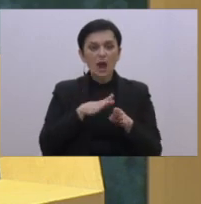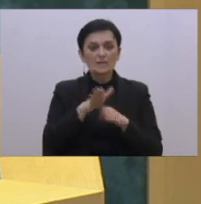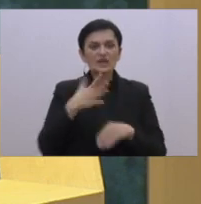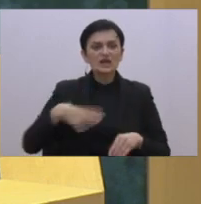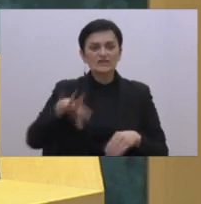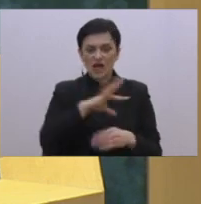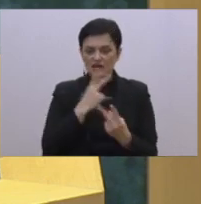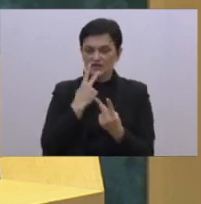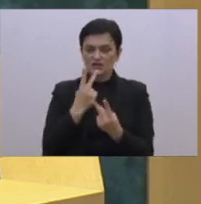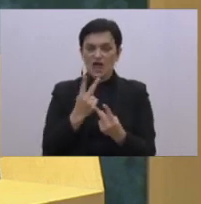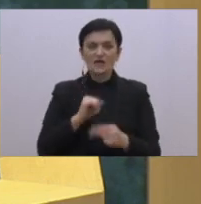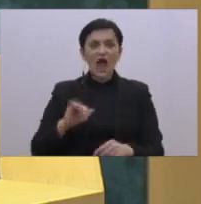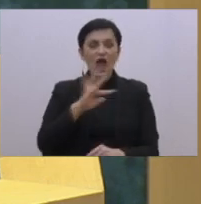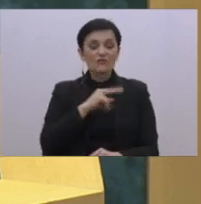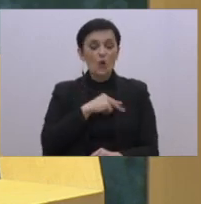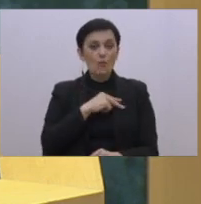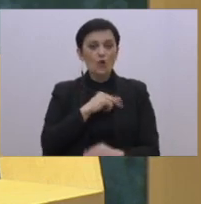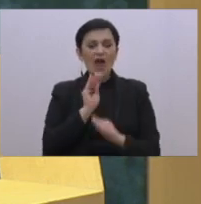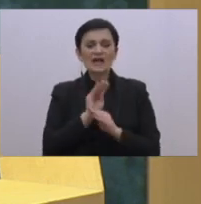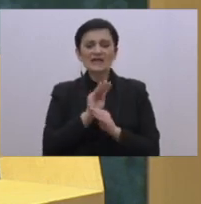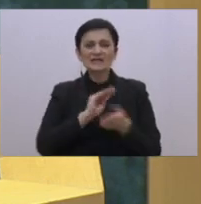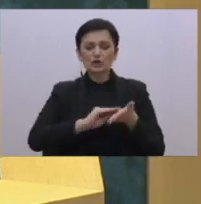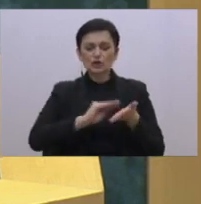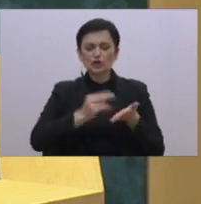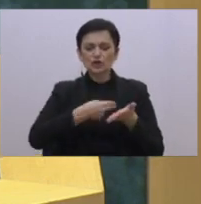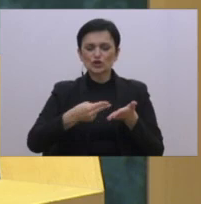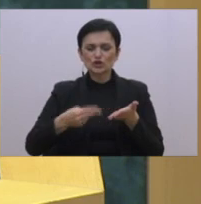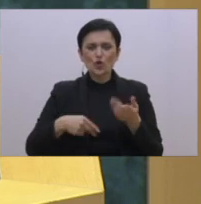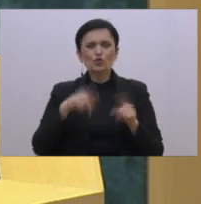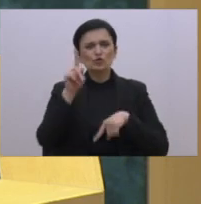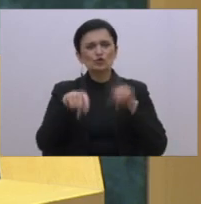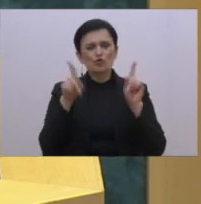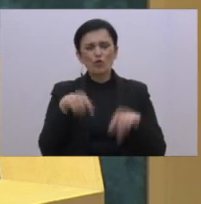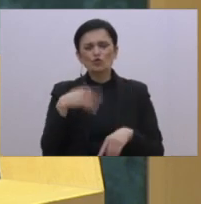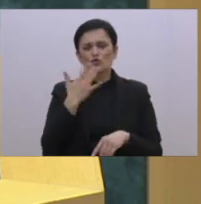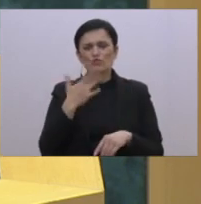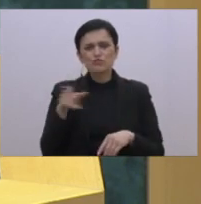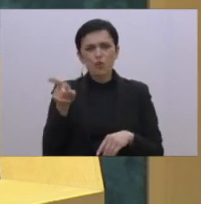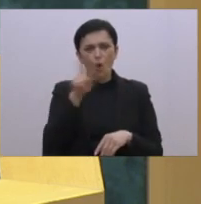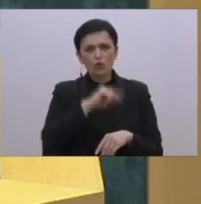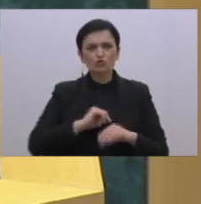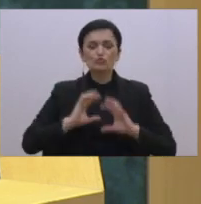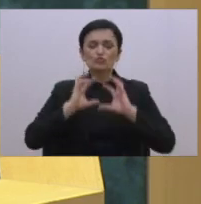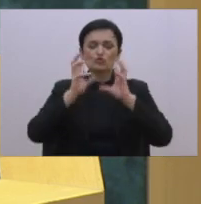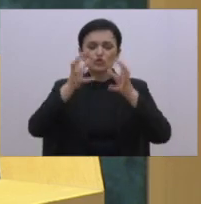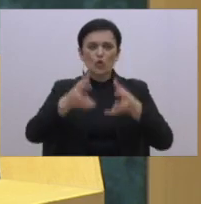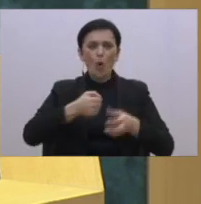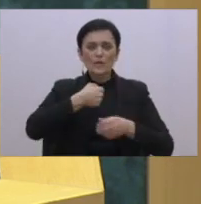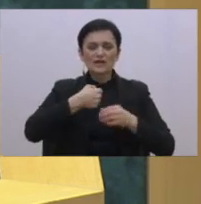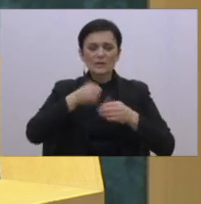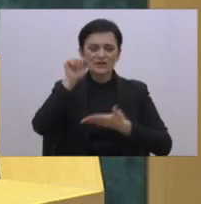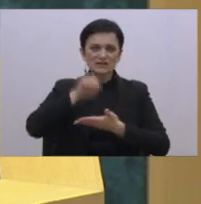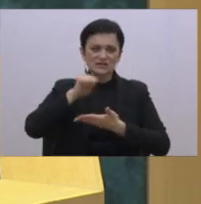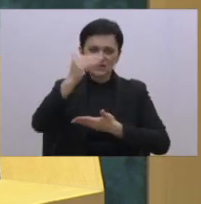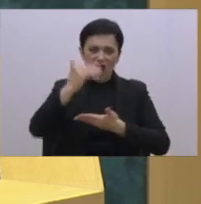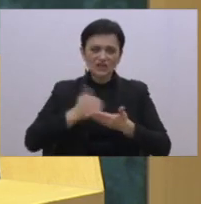dainakha რომ ევროპარლამენტის კრიტიკული რეზოლუციების, ზოგიერთი უცხოელი პოლიტიკოსის, სოფლიო პრესასა და ტელევიზიაში გამოქვეყნებული